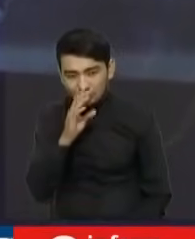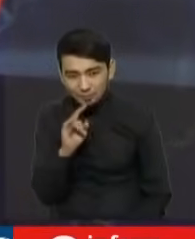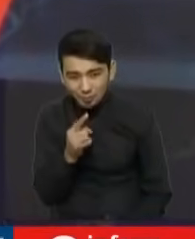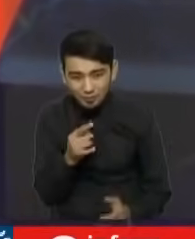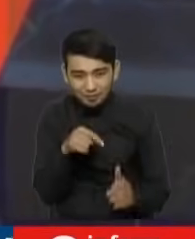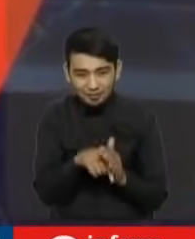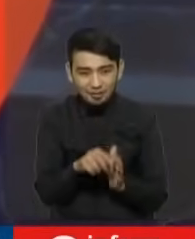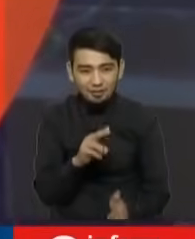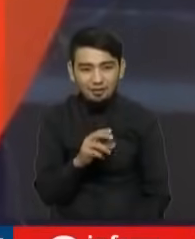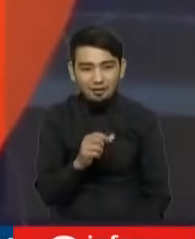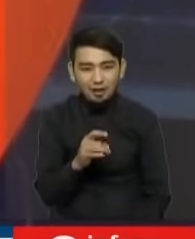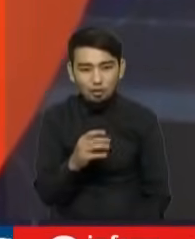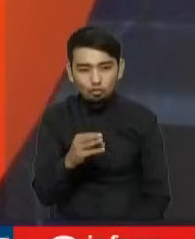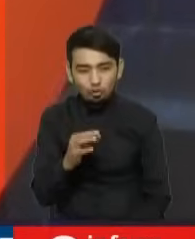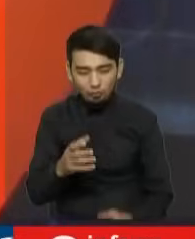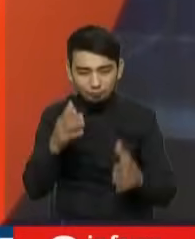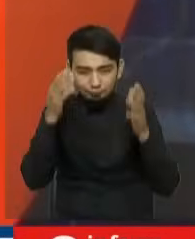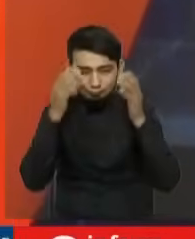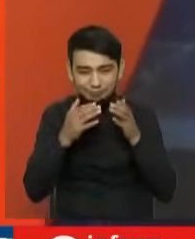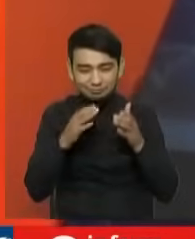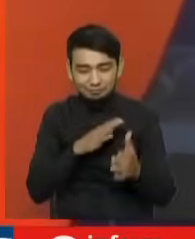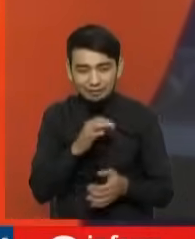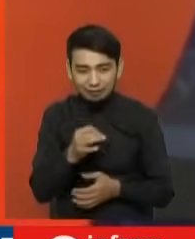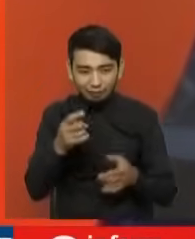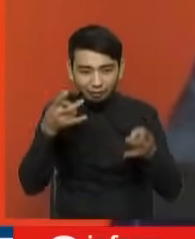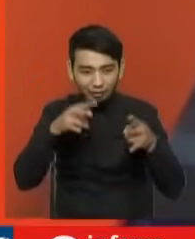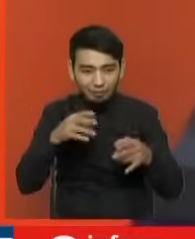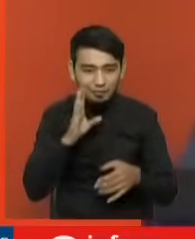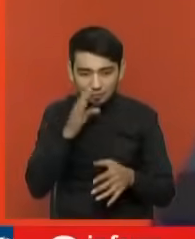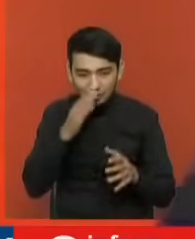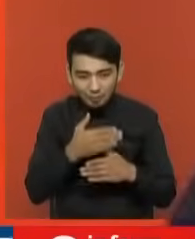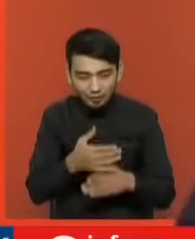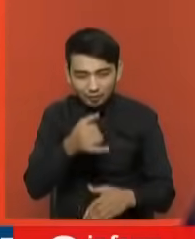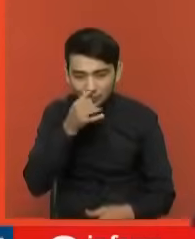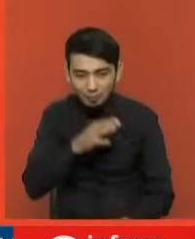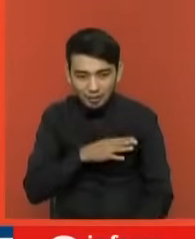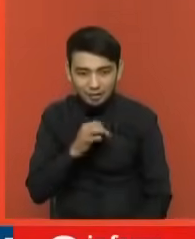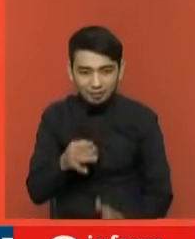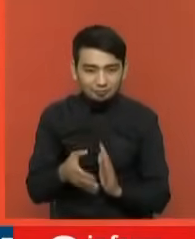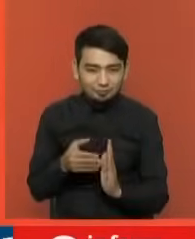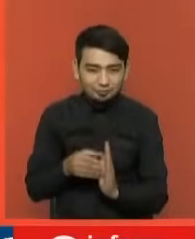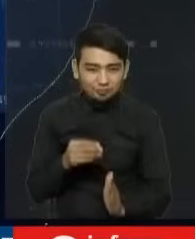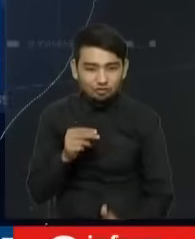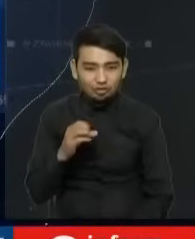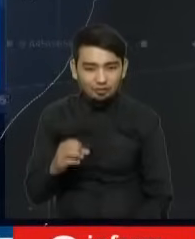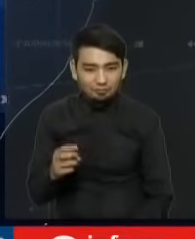горшка. Ребенок надел его на голову и застрял. Родители помочь не смогли. Пришлось вызывать спасателей.